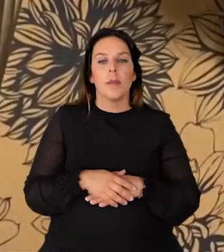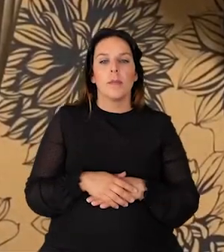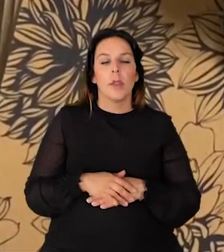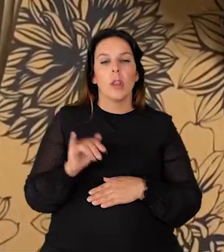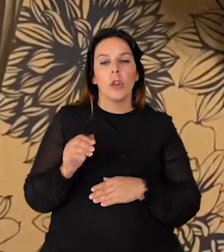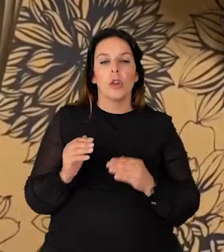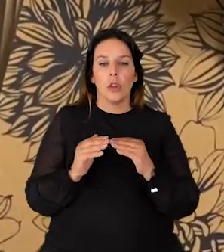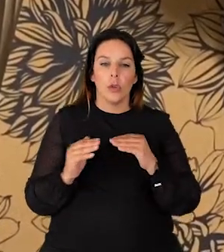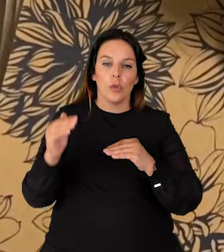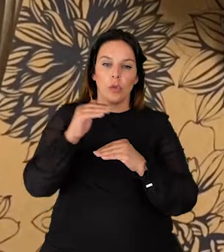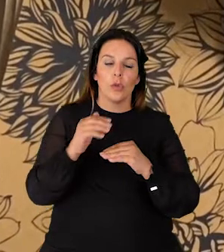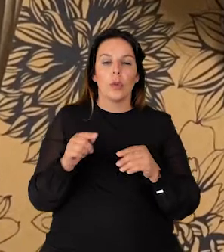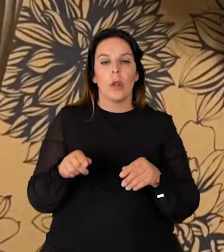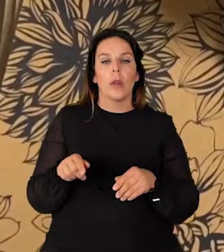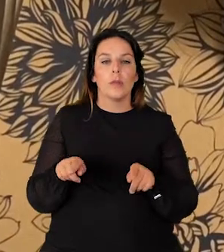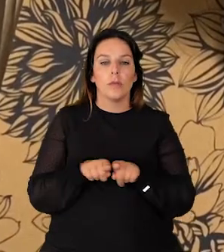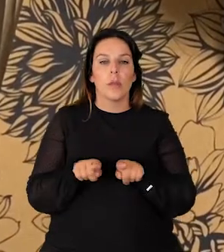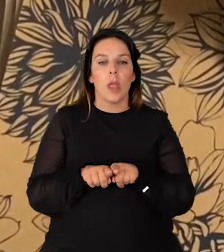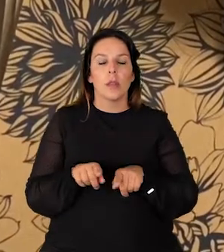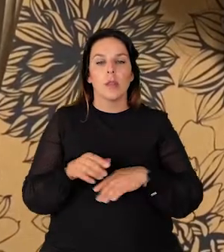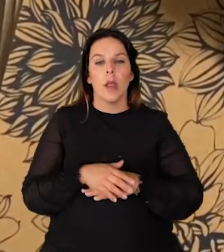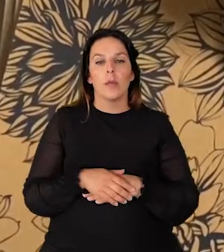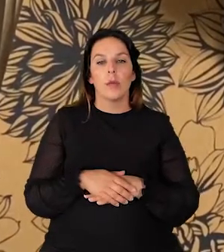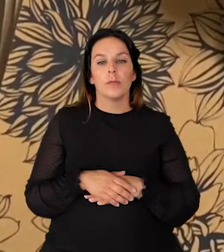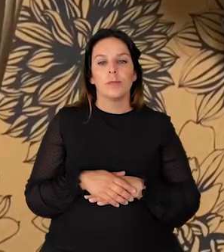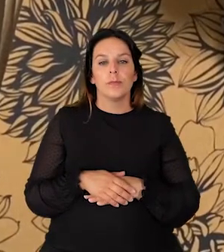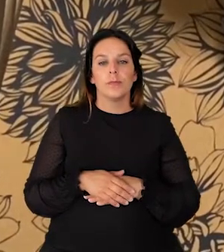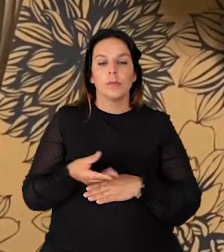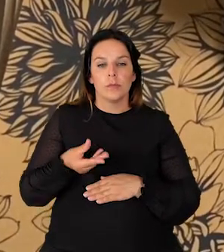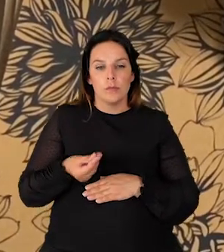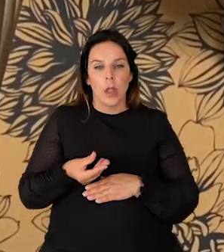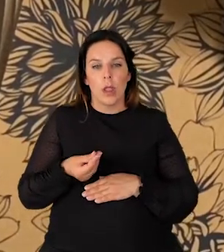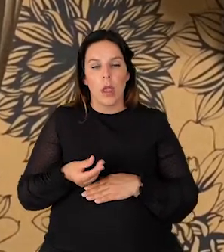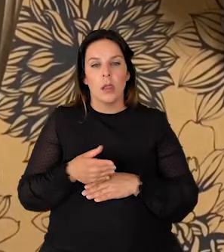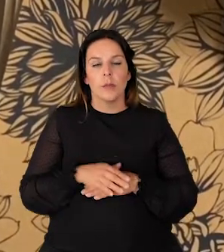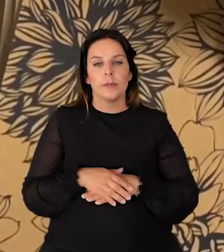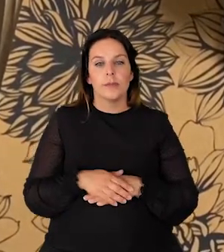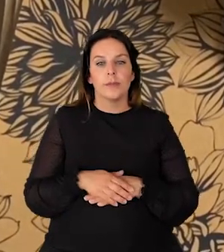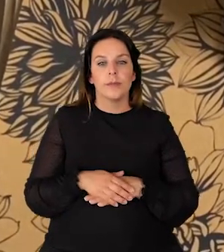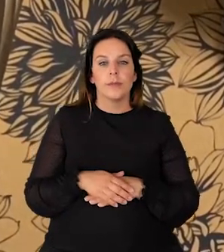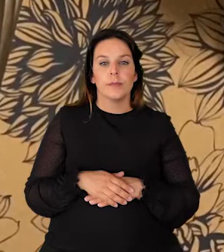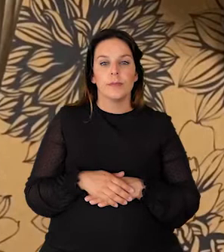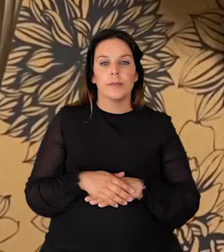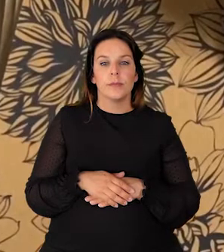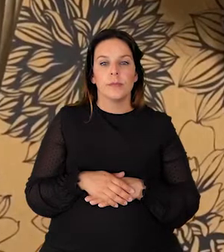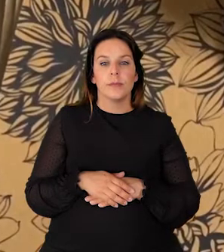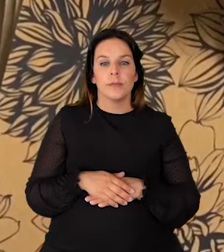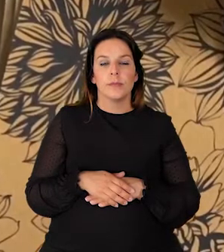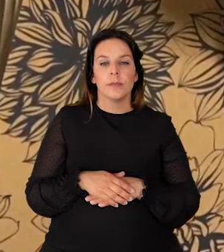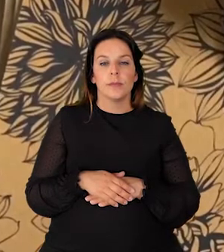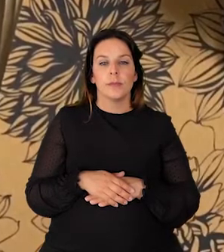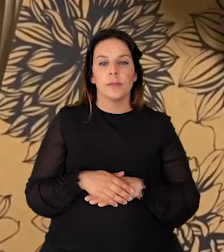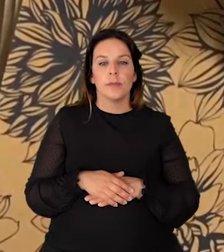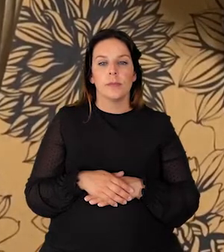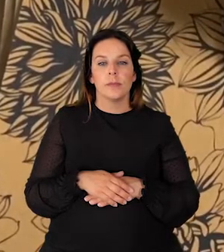I podobnie z górą rakiety, z naszym stożkiem, który jest